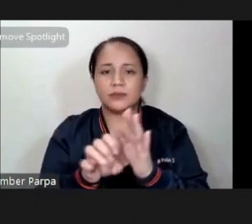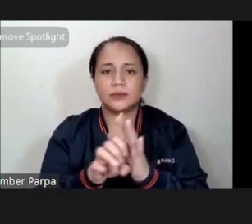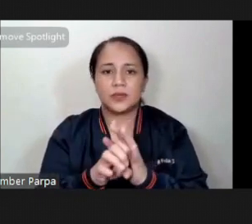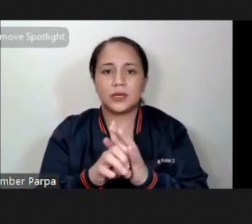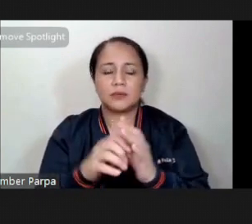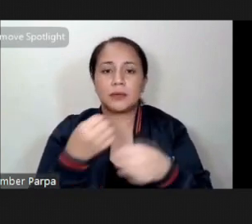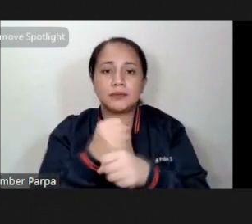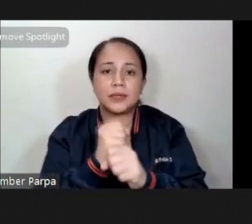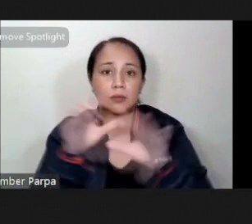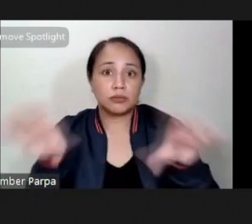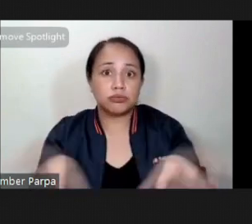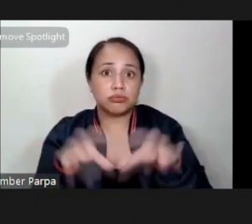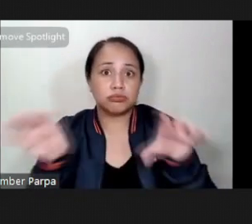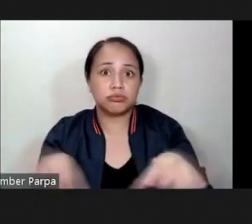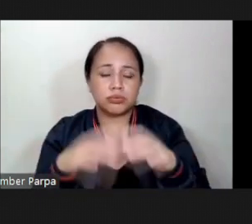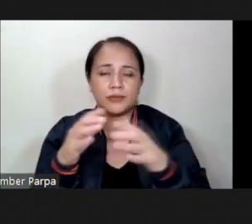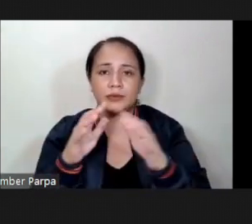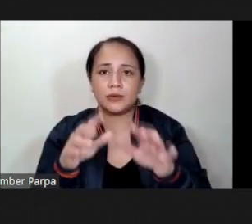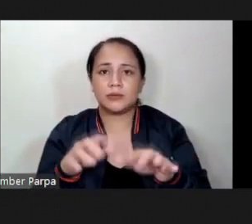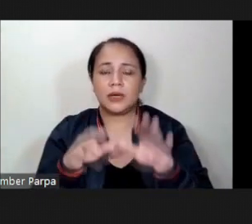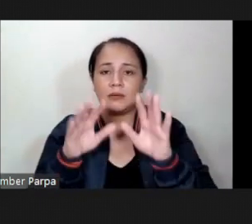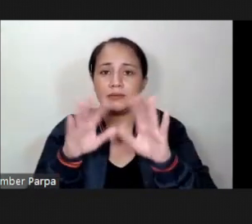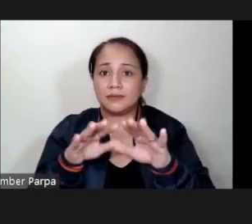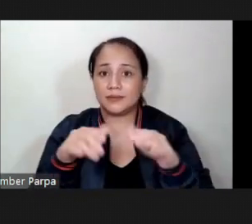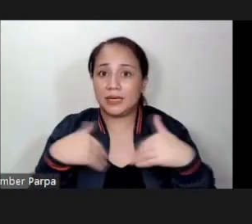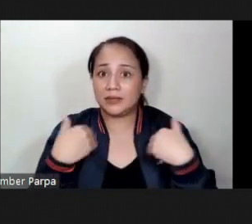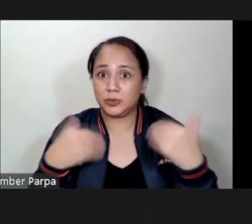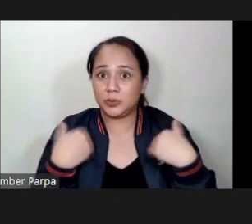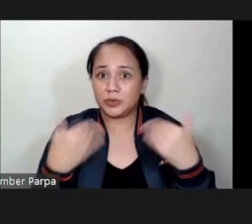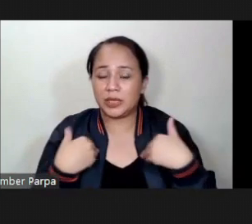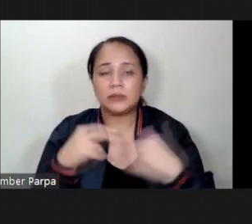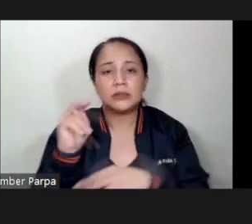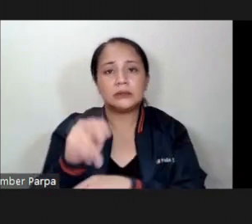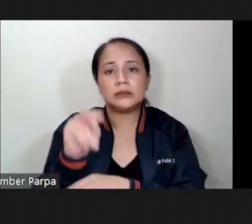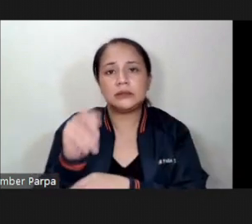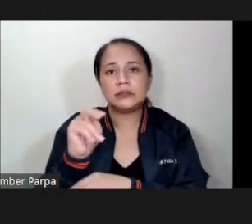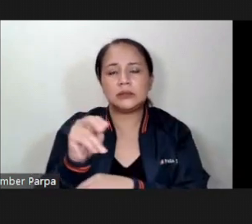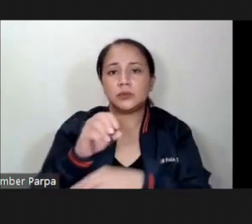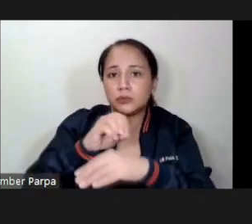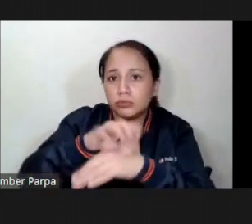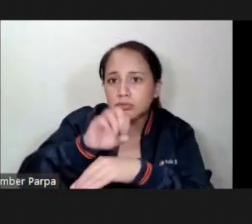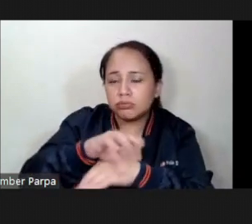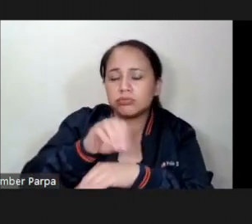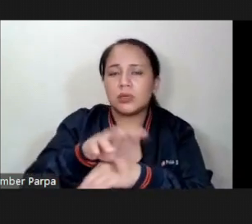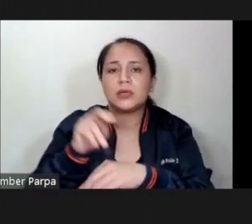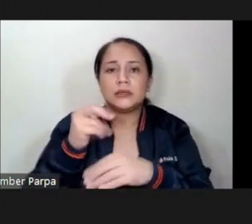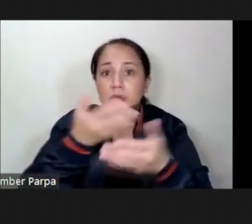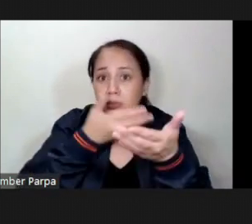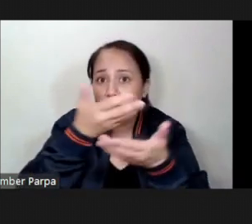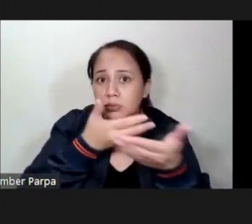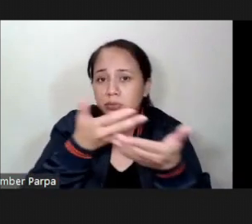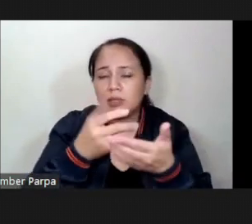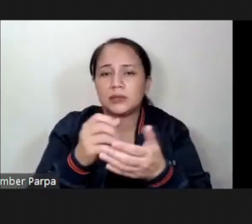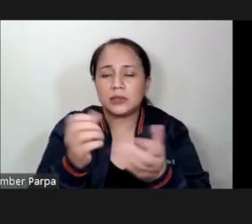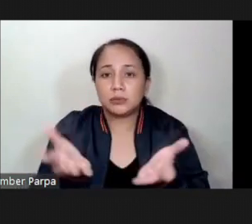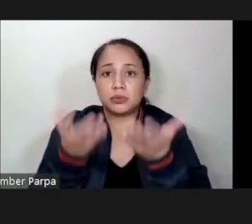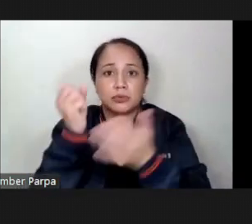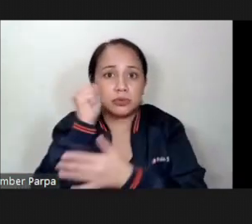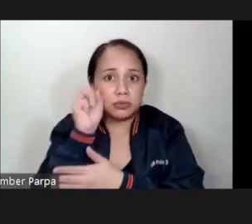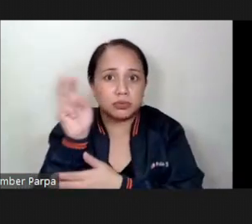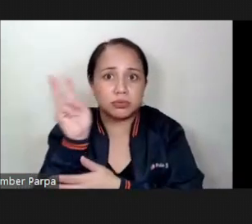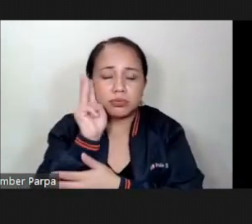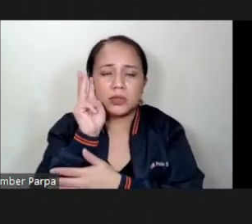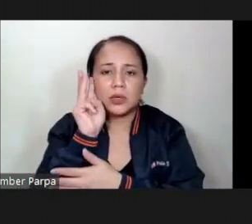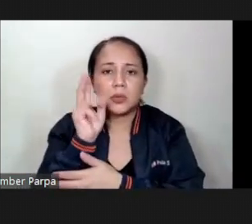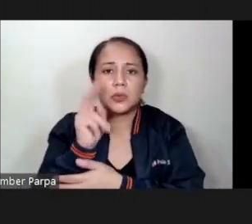magbuhat mig activity para sa mga bata noon nga need nga i-counsel or need sila i-awareness bitaw.